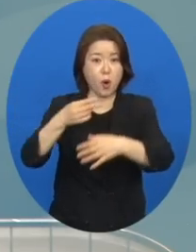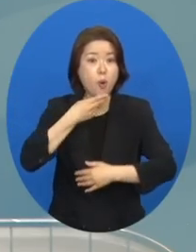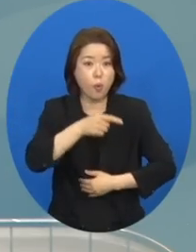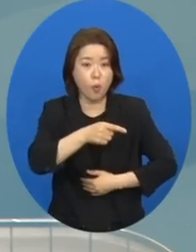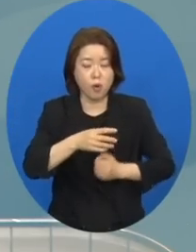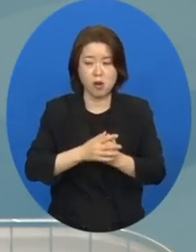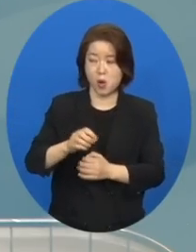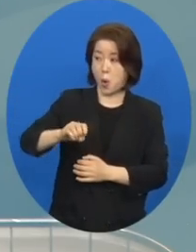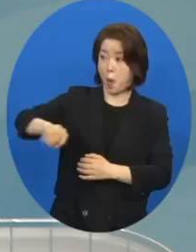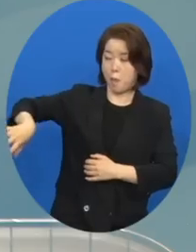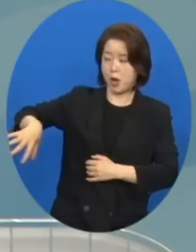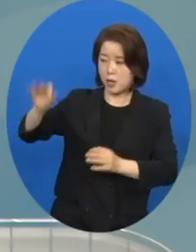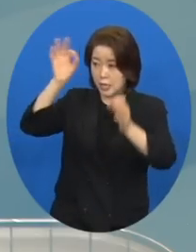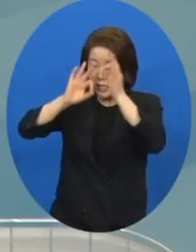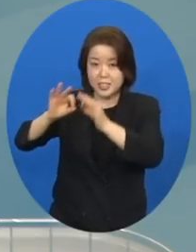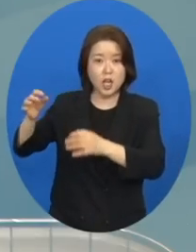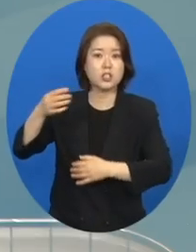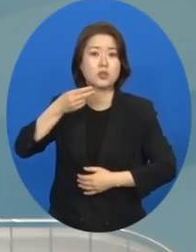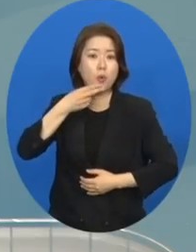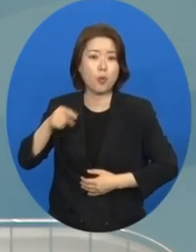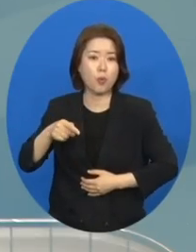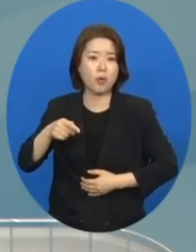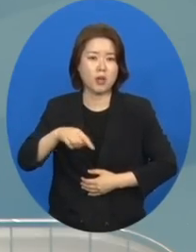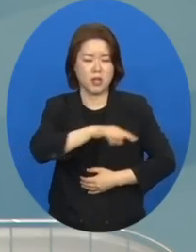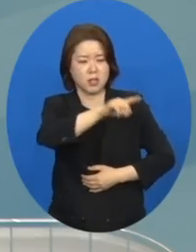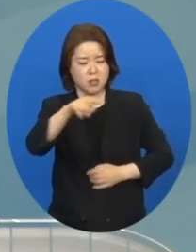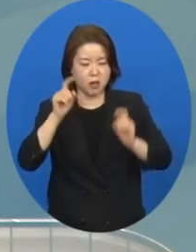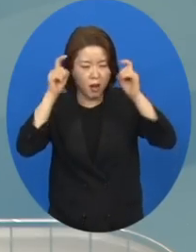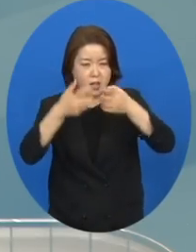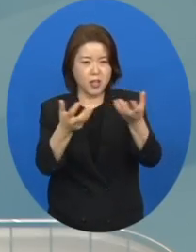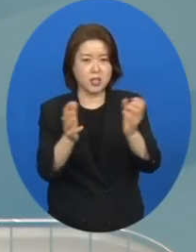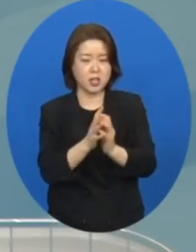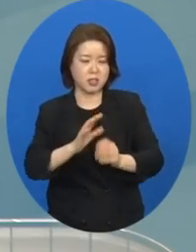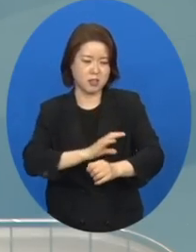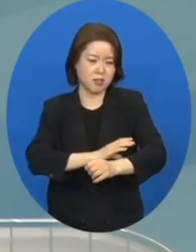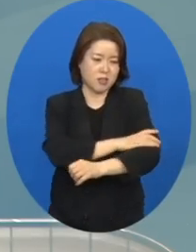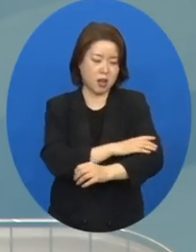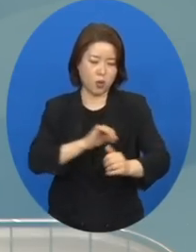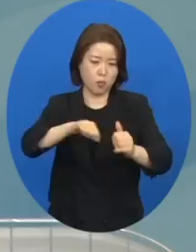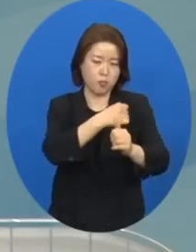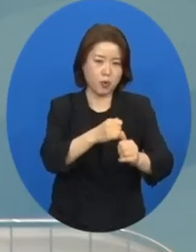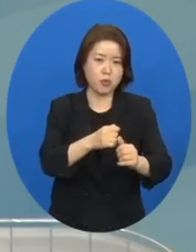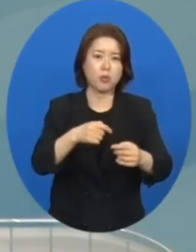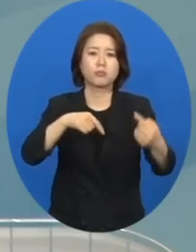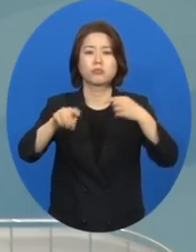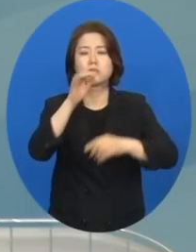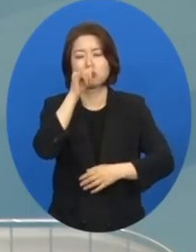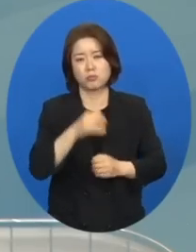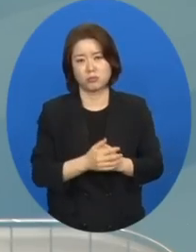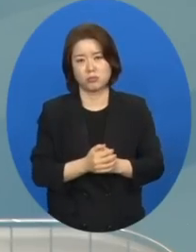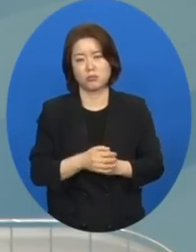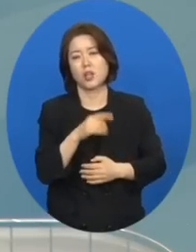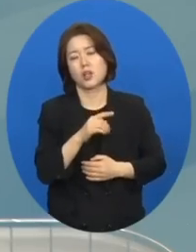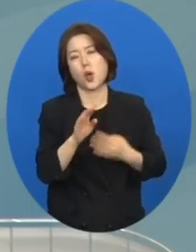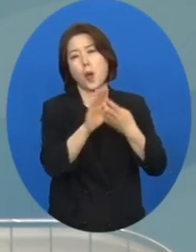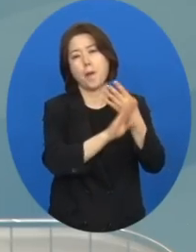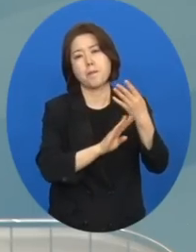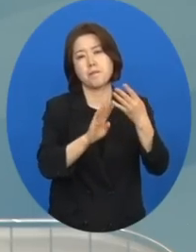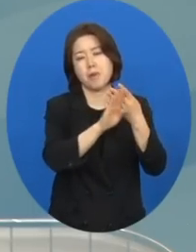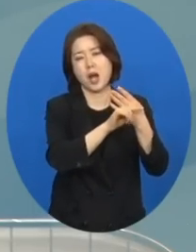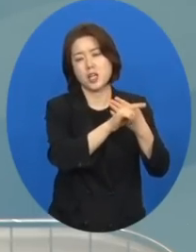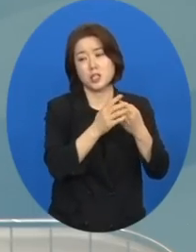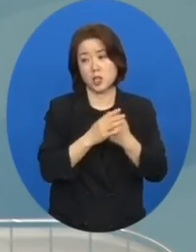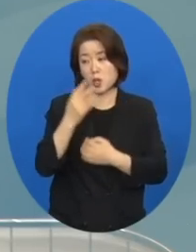찾지 않았다 오히려 너희는 양 때를 강압과 폭력으로 다스렸다 정확하게 그 바리새인들이 눈만 사람의 했던